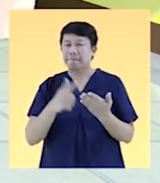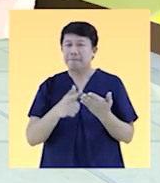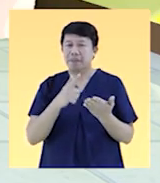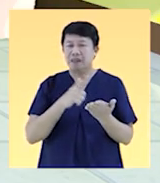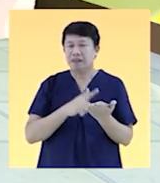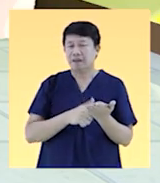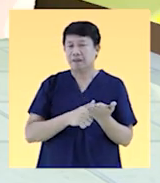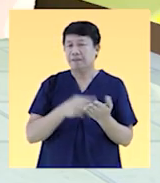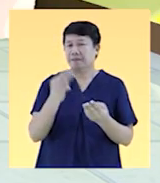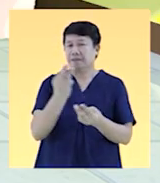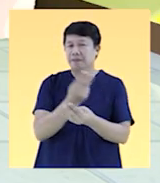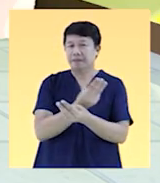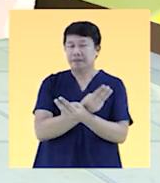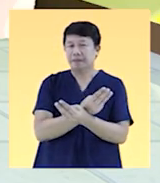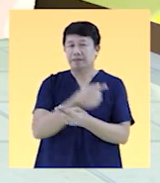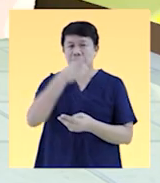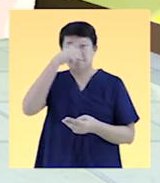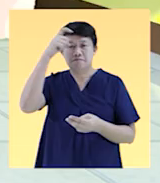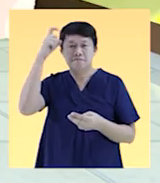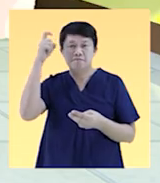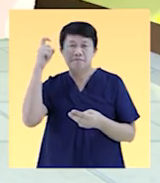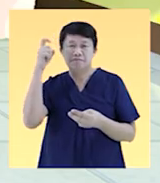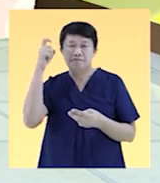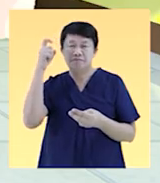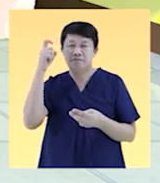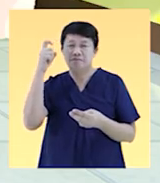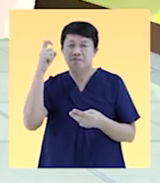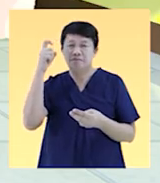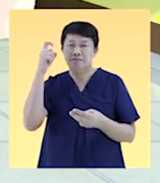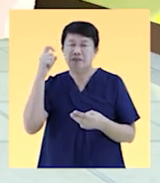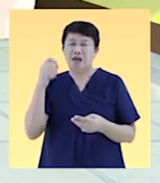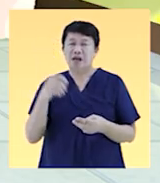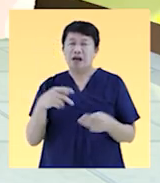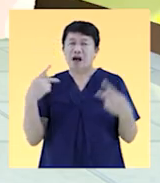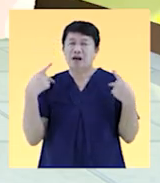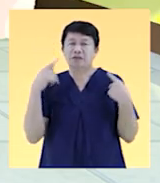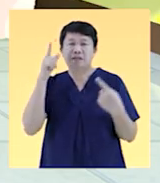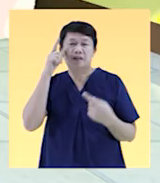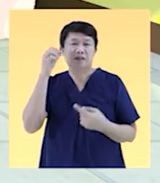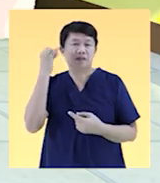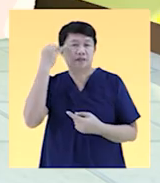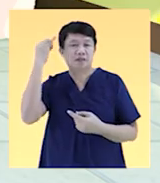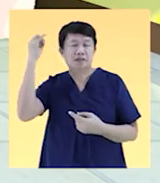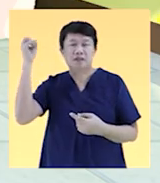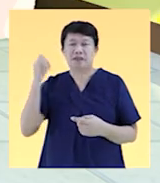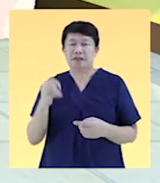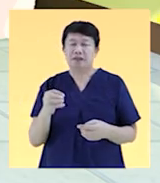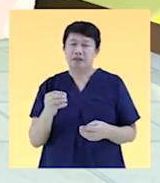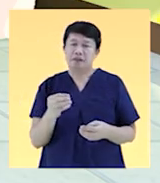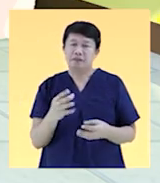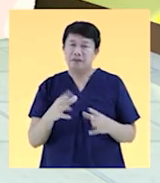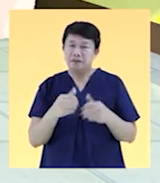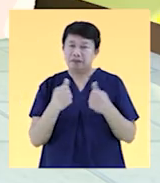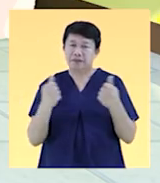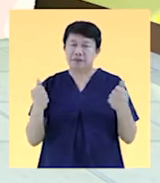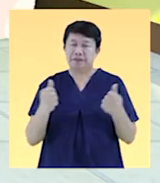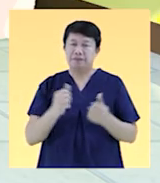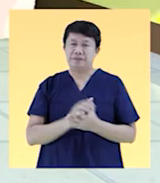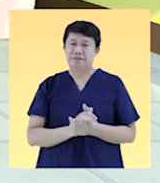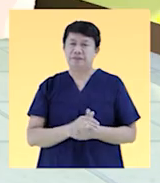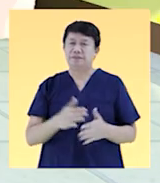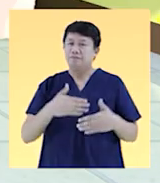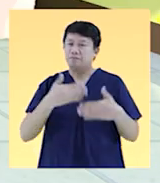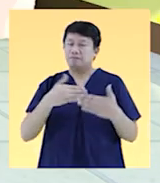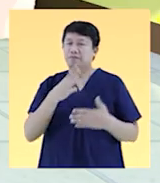mga aralin namin sa mathematics dahil mayroon na akong ideya sa pagsosolve.